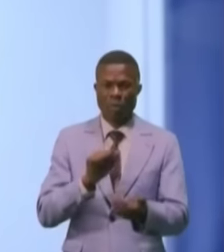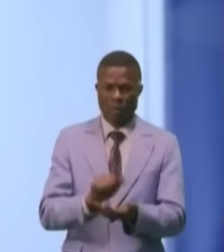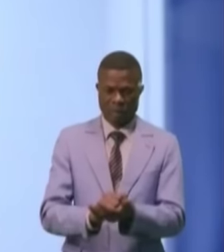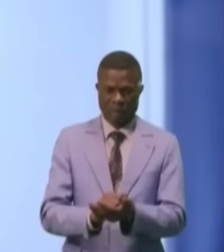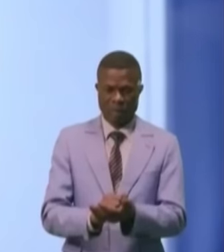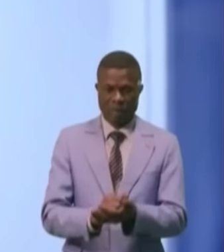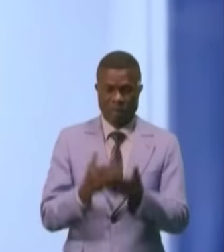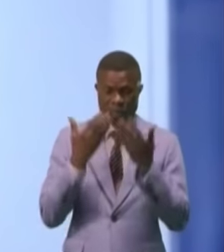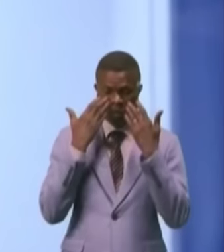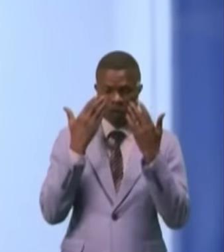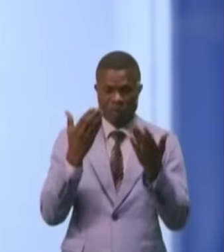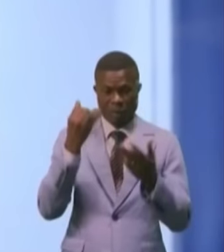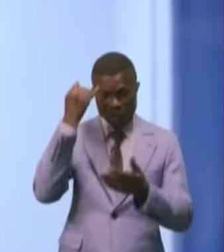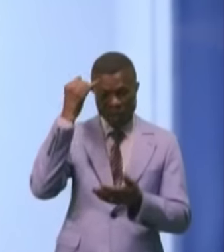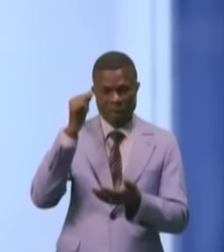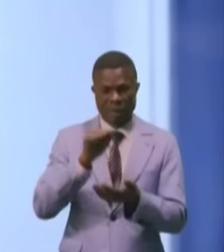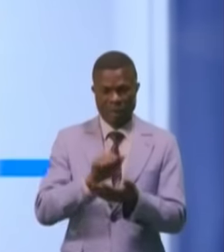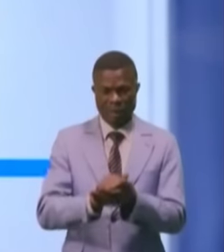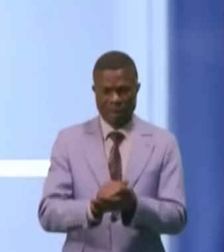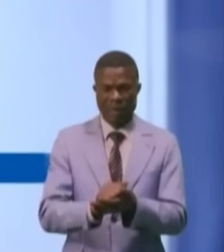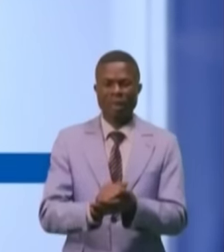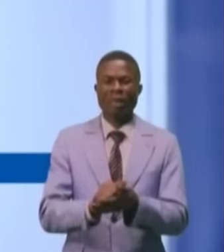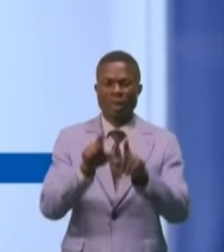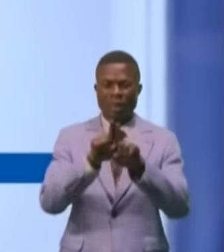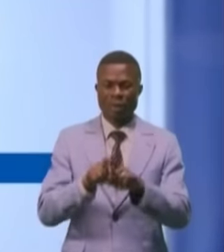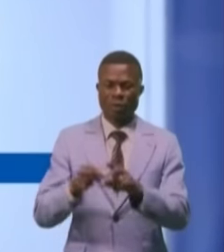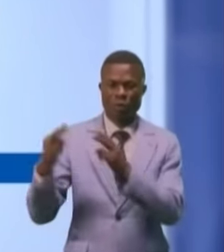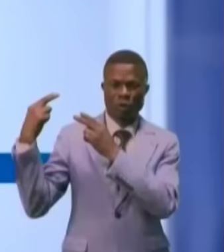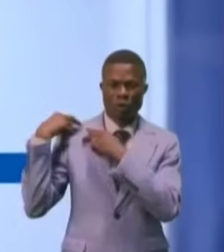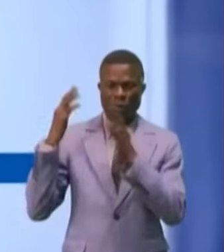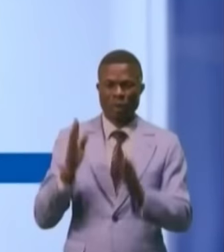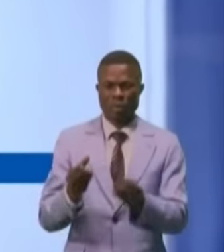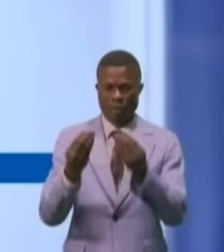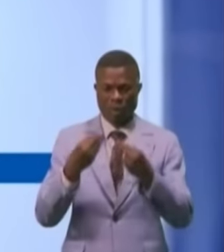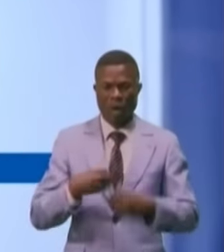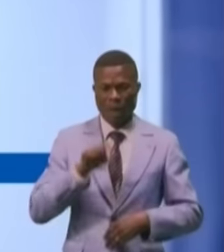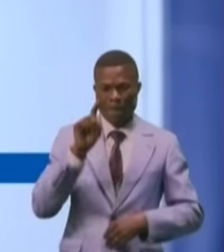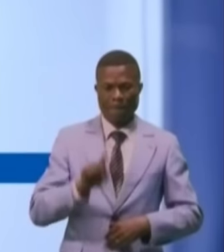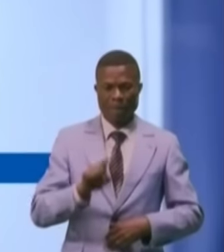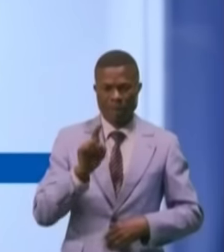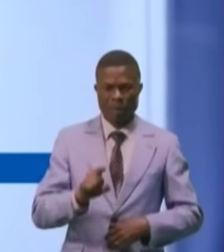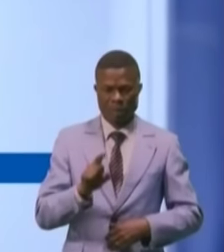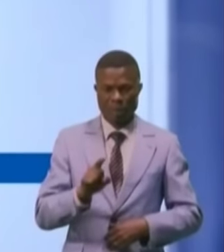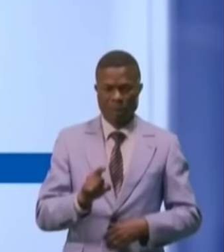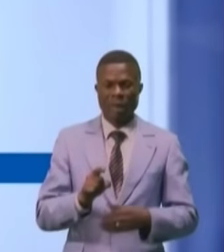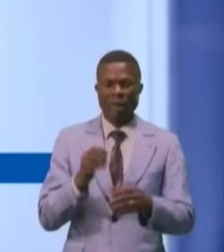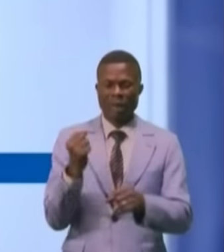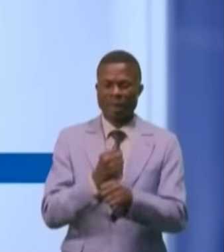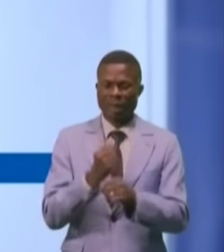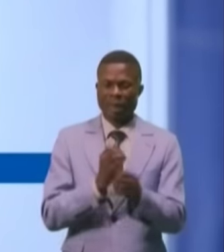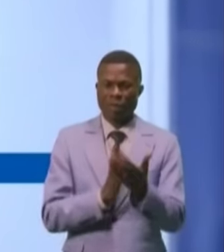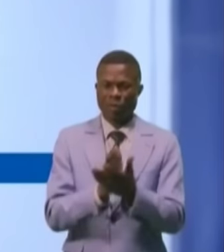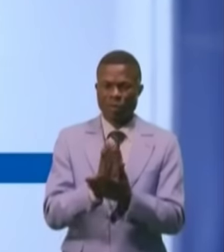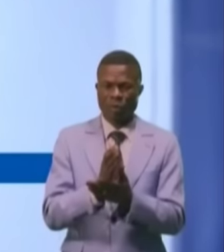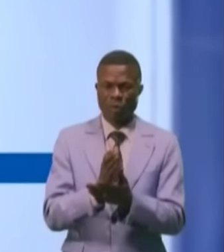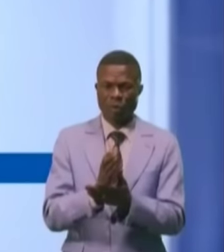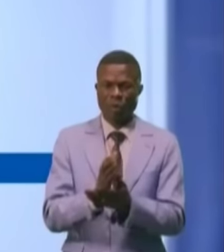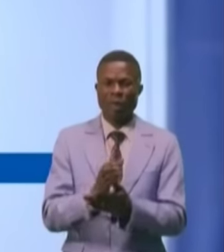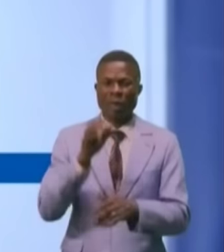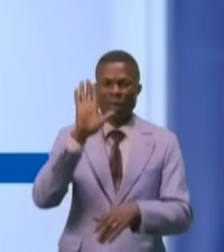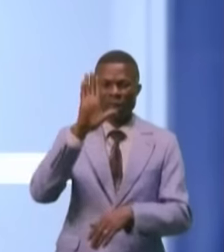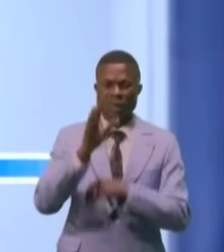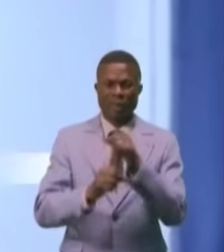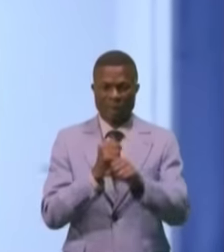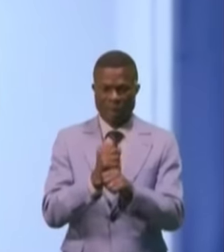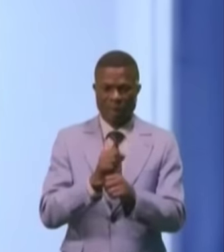Voilà, c'est ce sens de responsabilité et cette envie vraiment d'impacter, que mon mandat soit vraiment